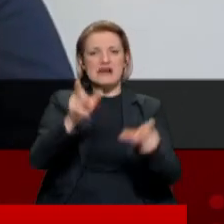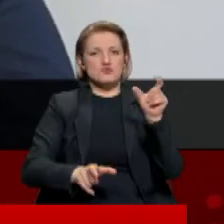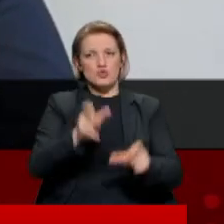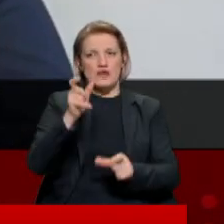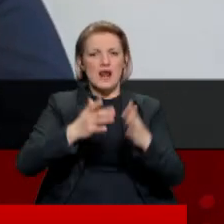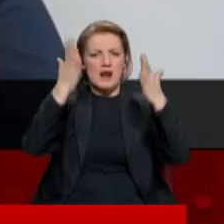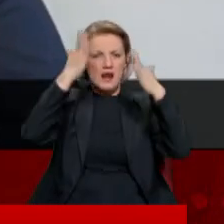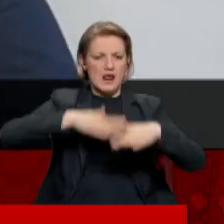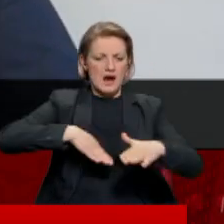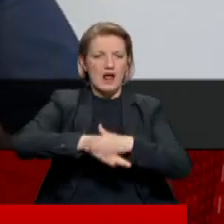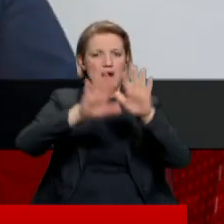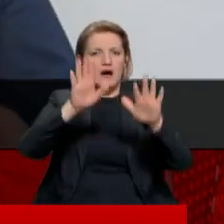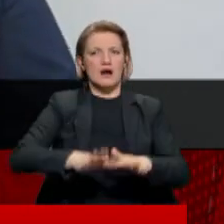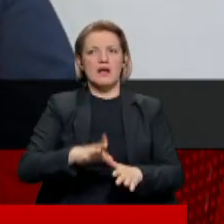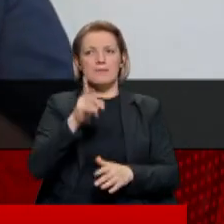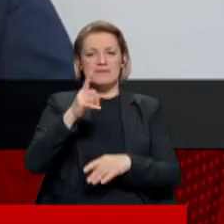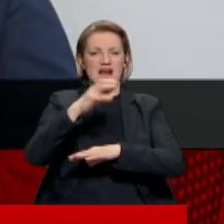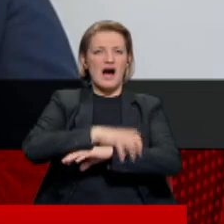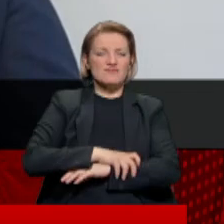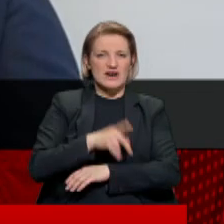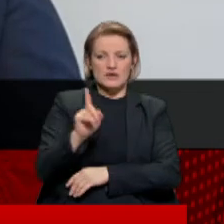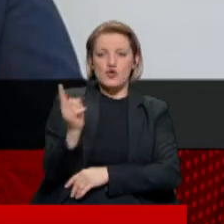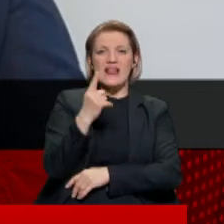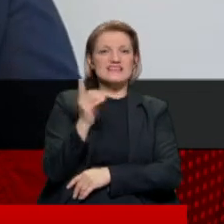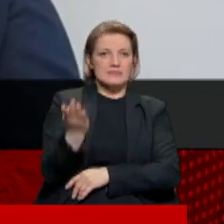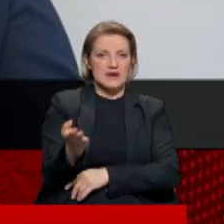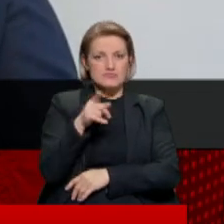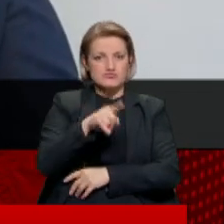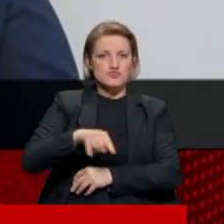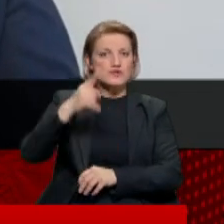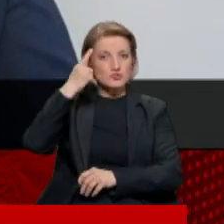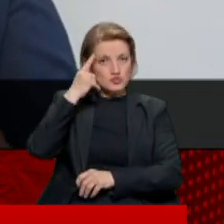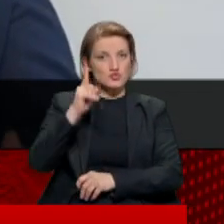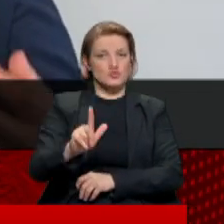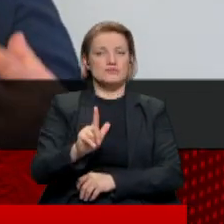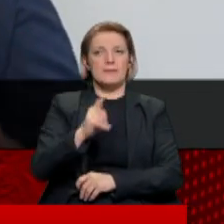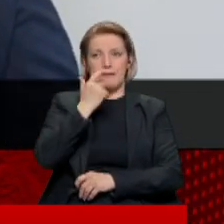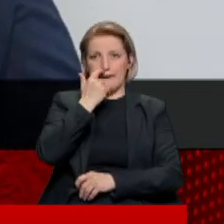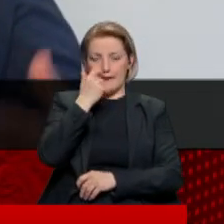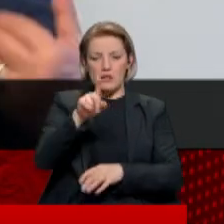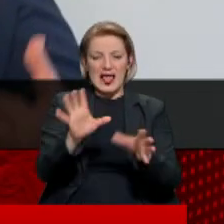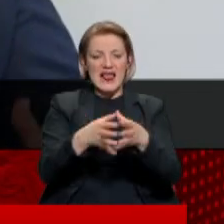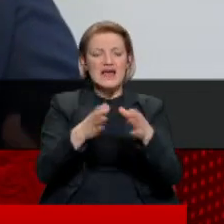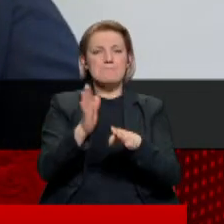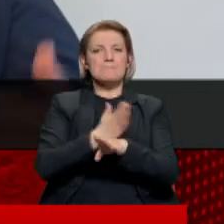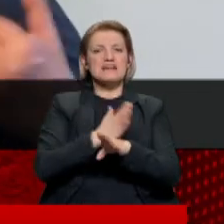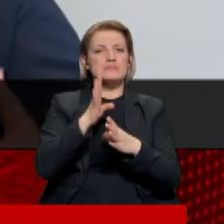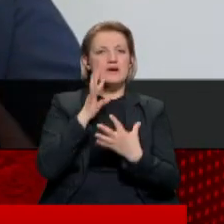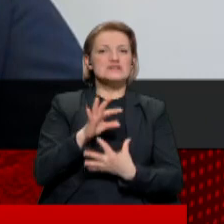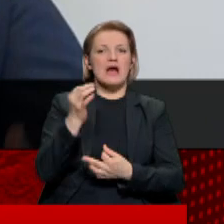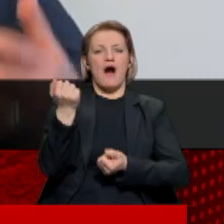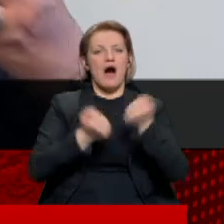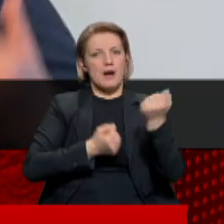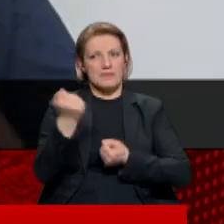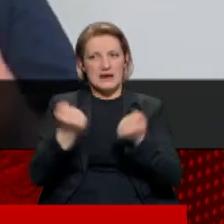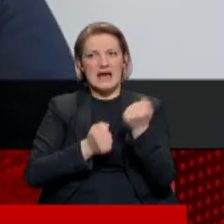personelleri göçük altında kaldı. Bir AFAD, afet yönetimi bunları düşünür. Onlar ekipmanıyla, insanıyla,